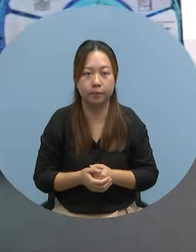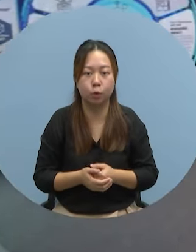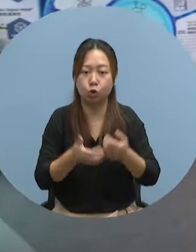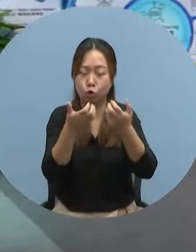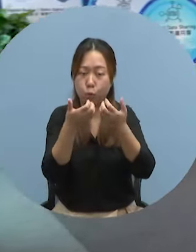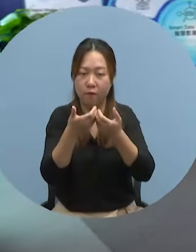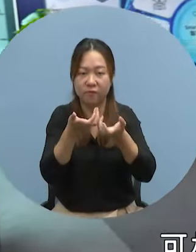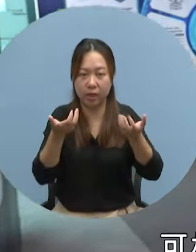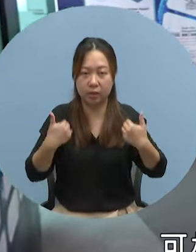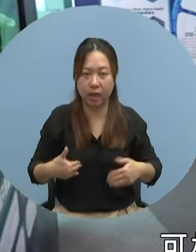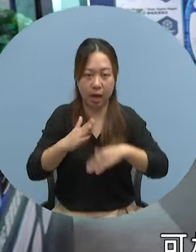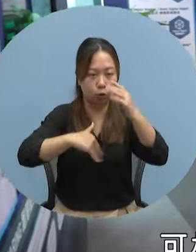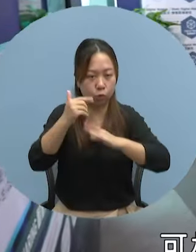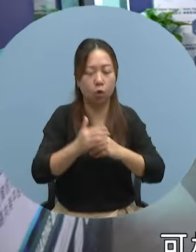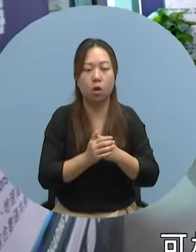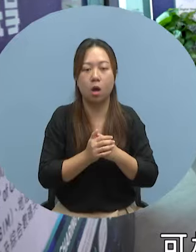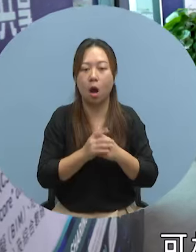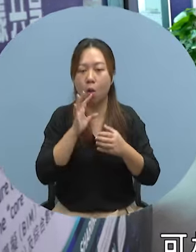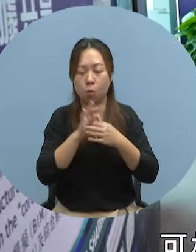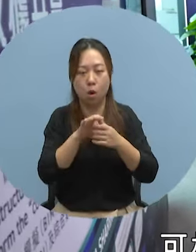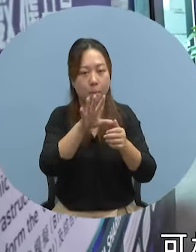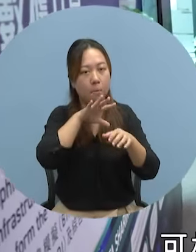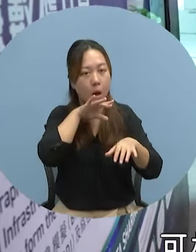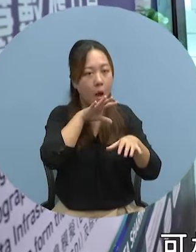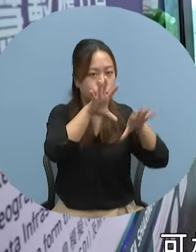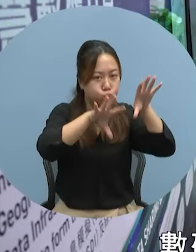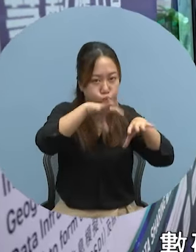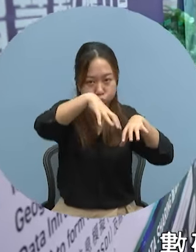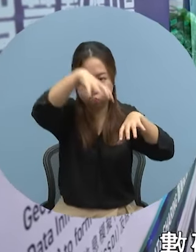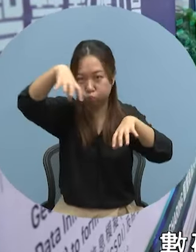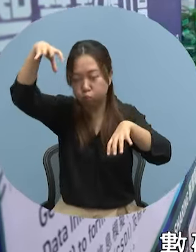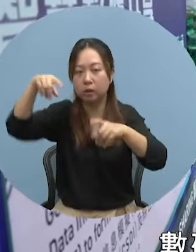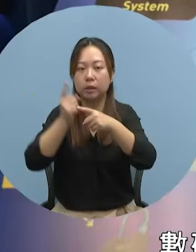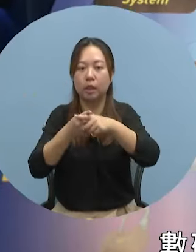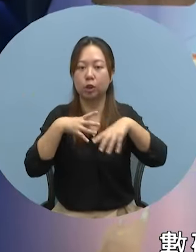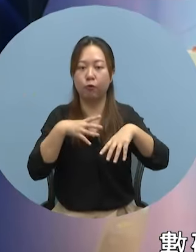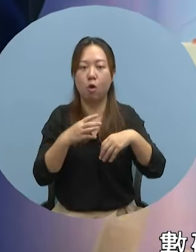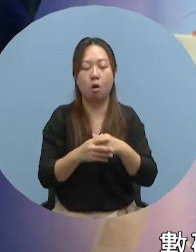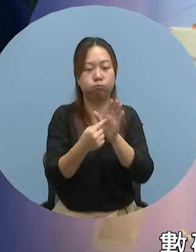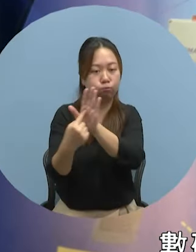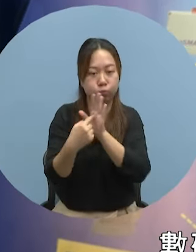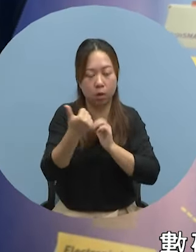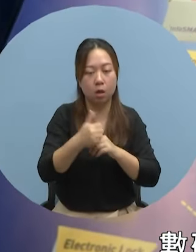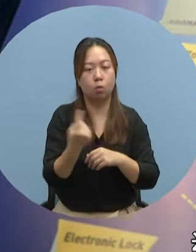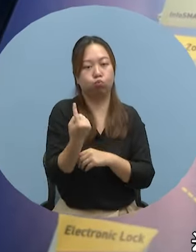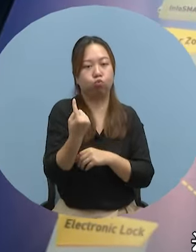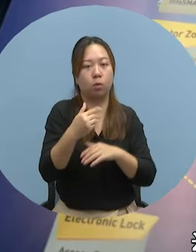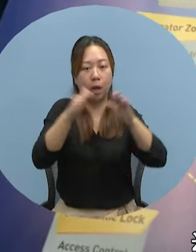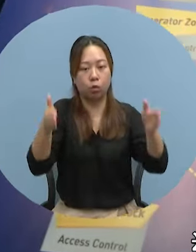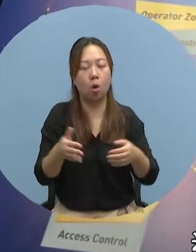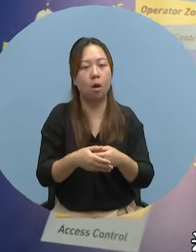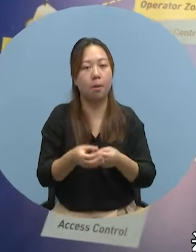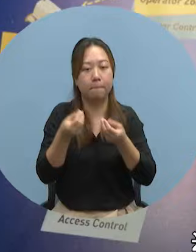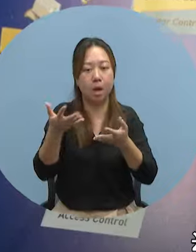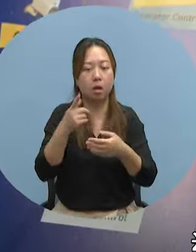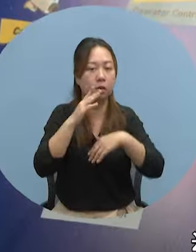数码分身技术可模拟现实世界的实体和流程，数码分身中心作为一站式平台，透过提